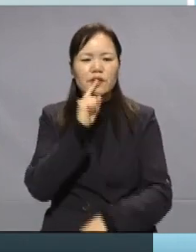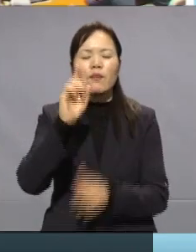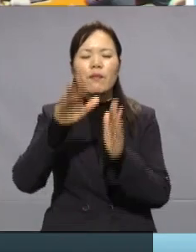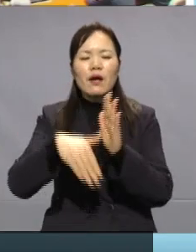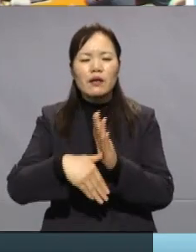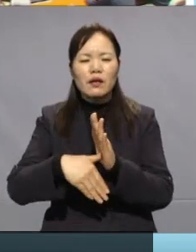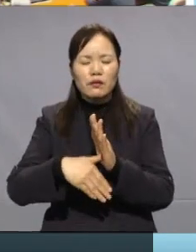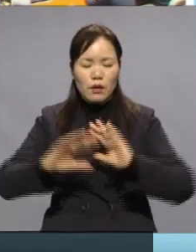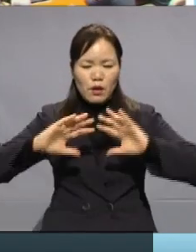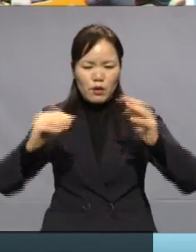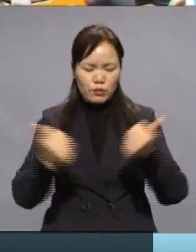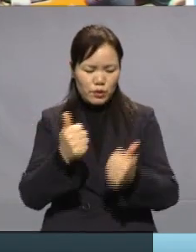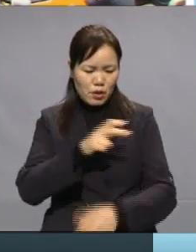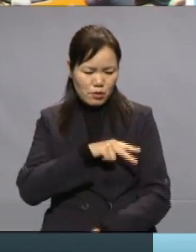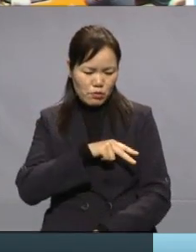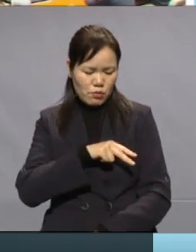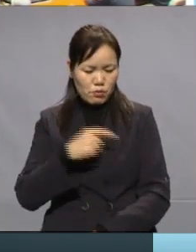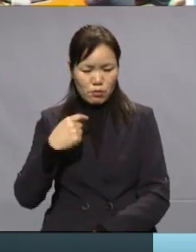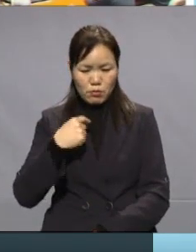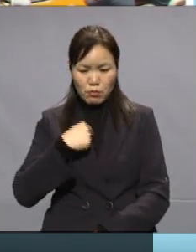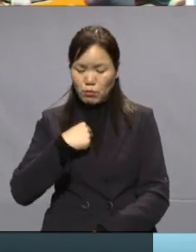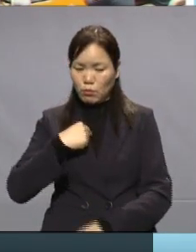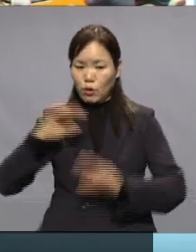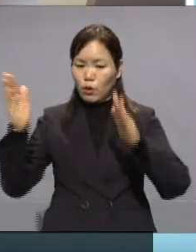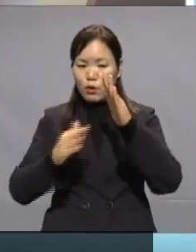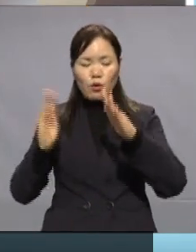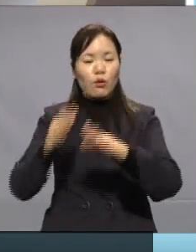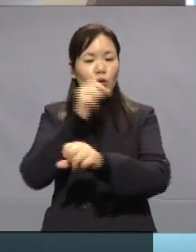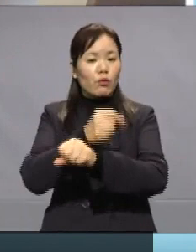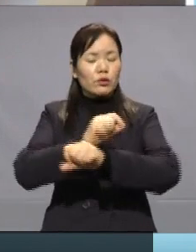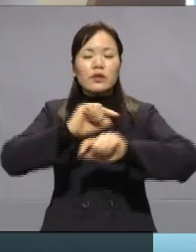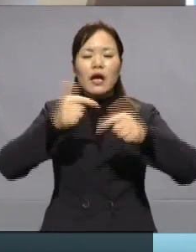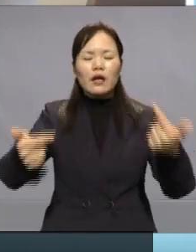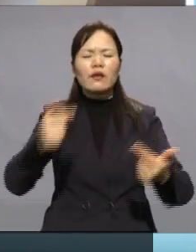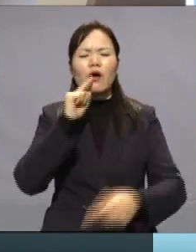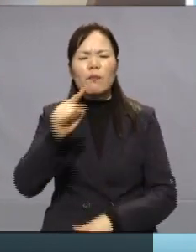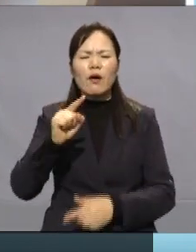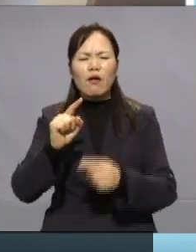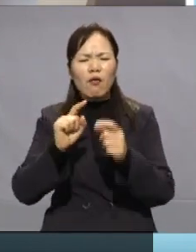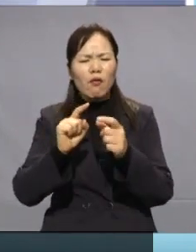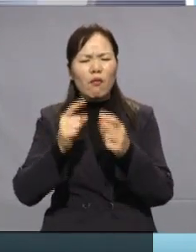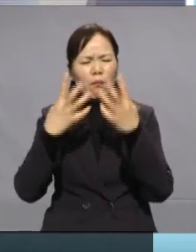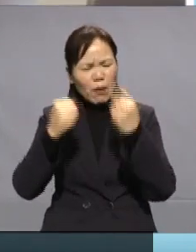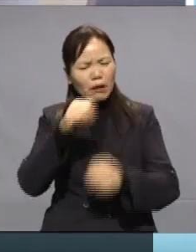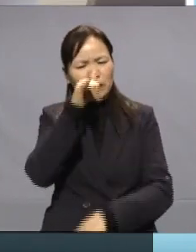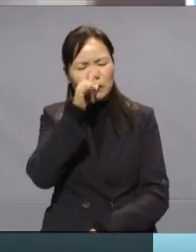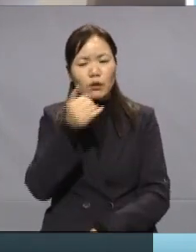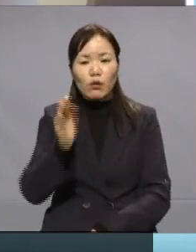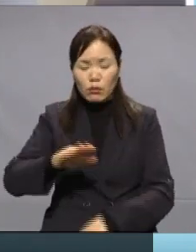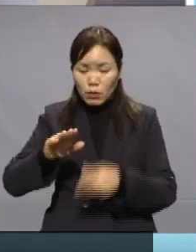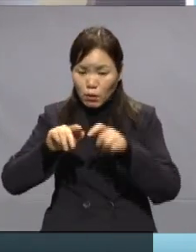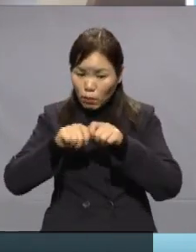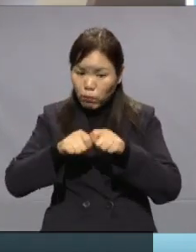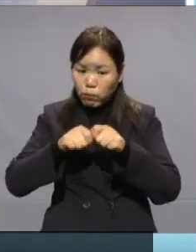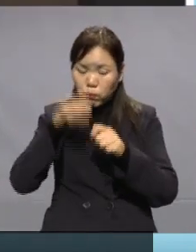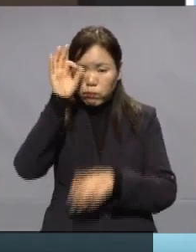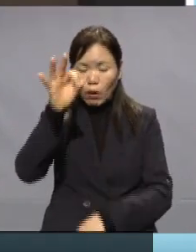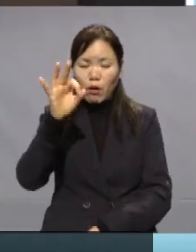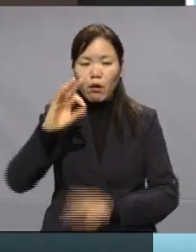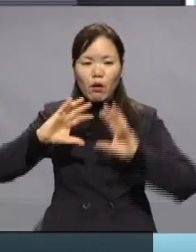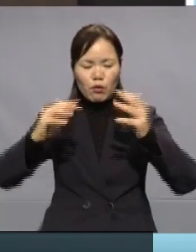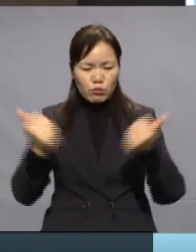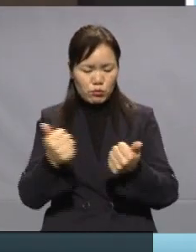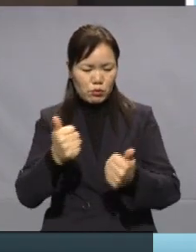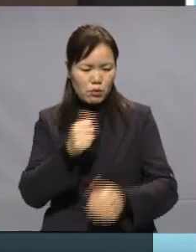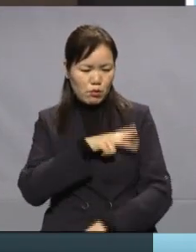마치 국회의원 스스로는 자기들은 예외인 것처럼 얘기하는 경우들이 많습니다 그런데 엄밀히 따져보면 국회의원이야